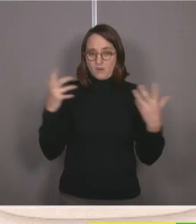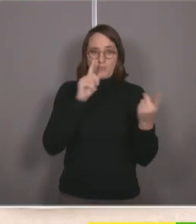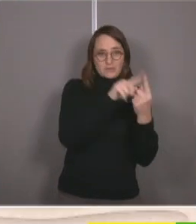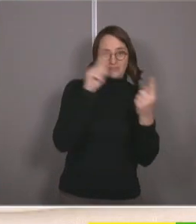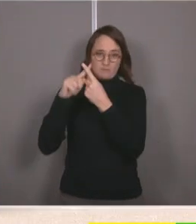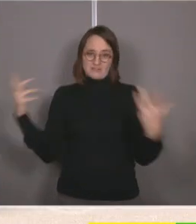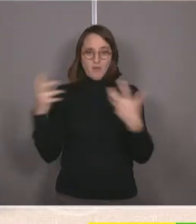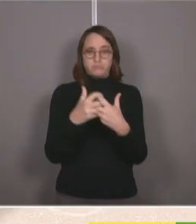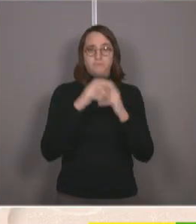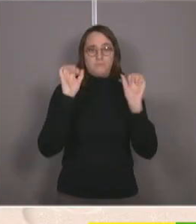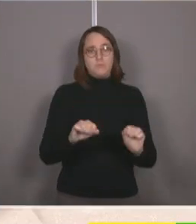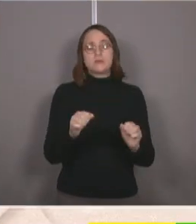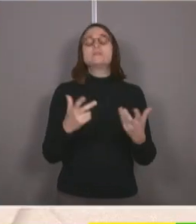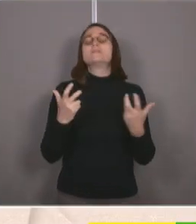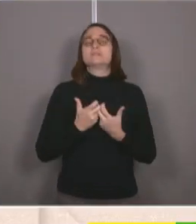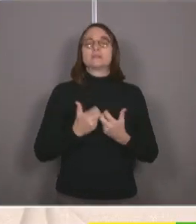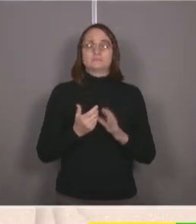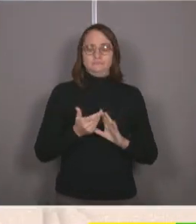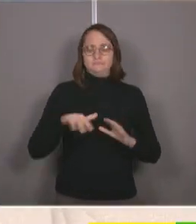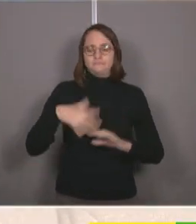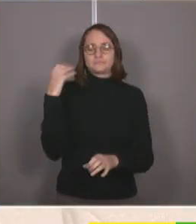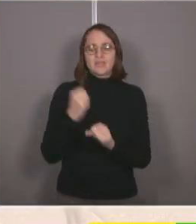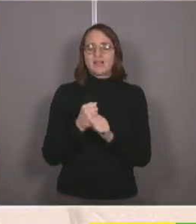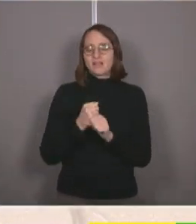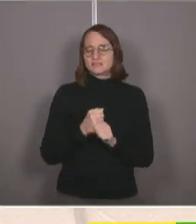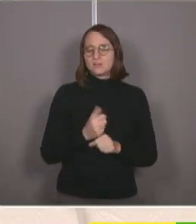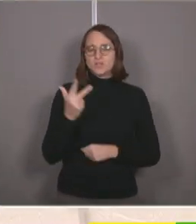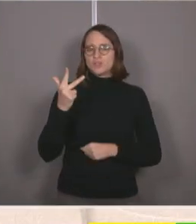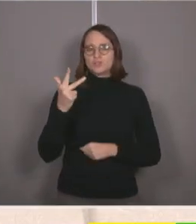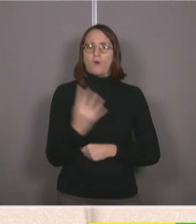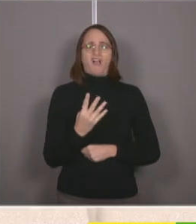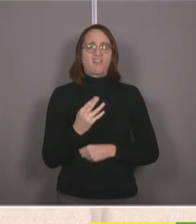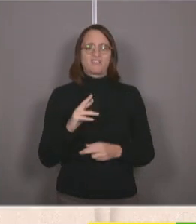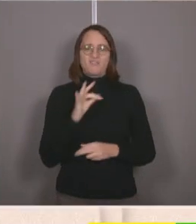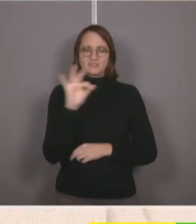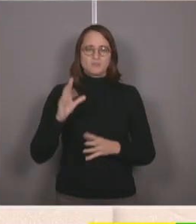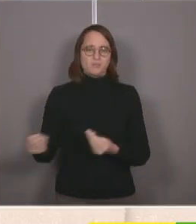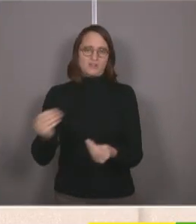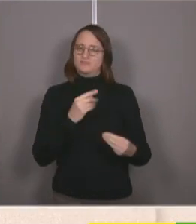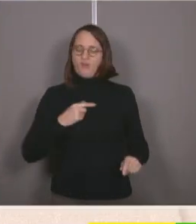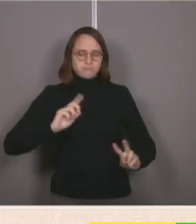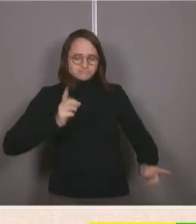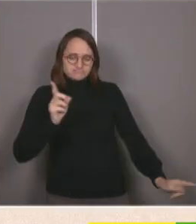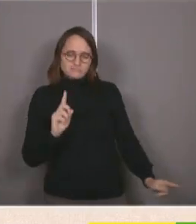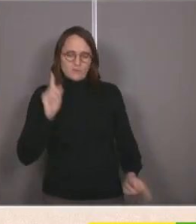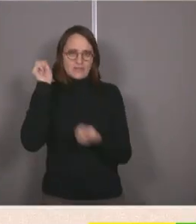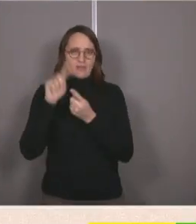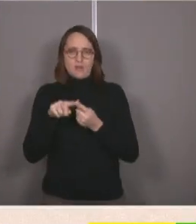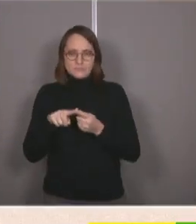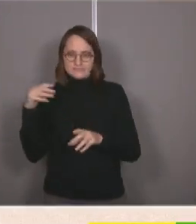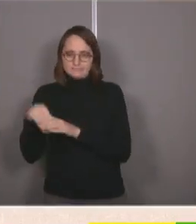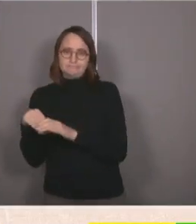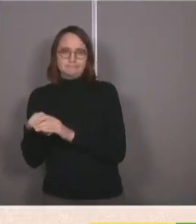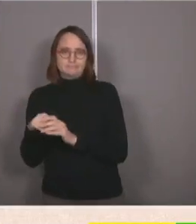vous donner un point de comparaison, il y a une quinzaine d'années, on avait quasiment trois quarts des Français qui répondaient non, qui considéraient que l'objectif n'était pas